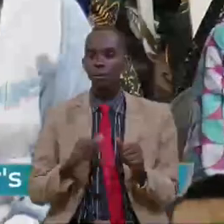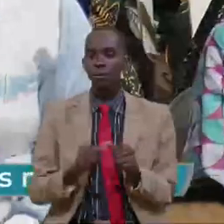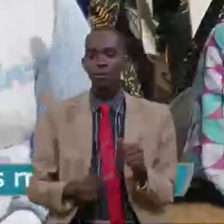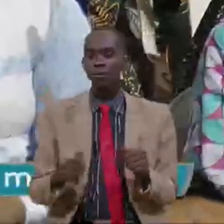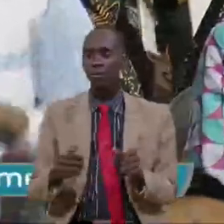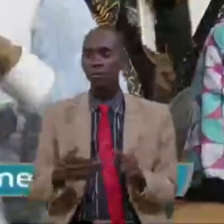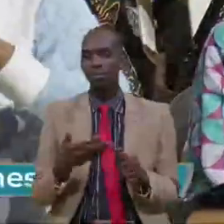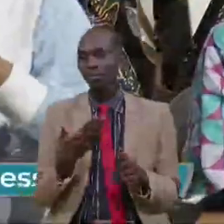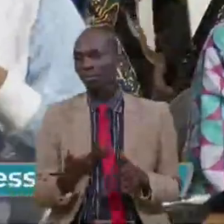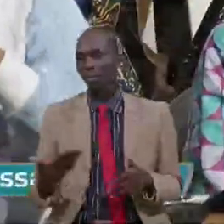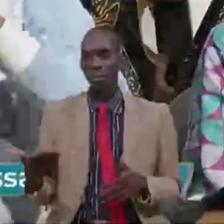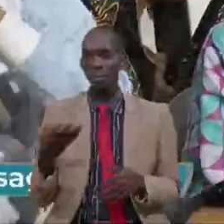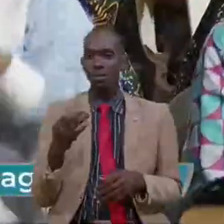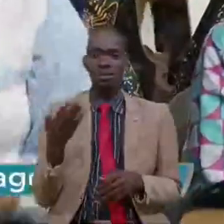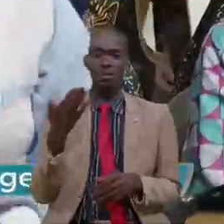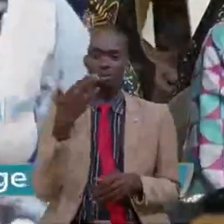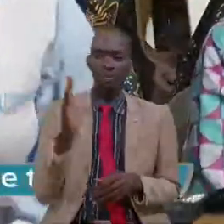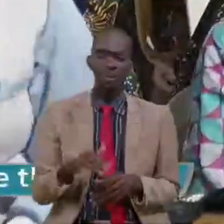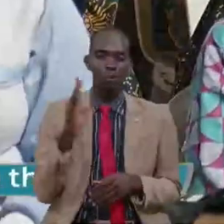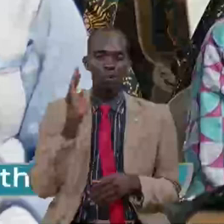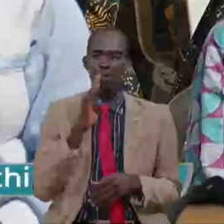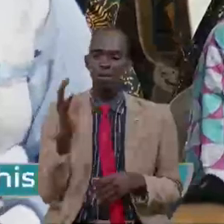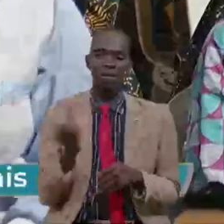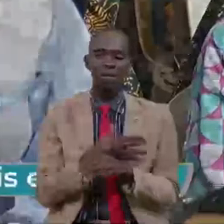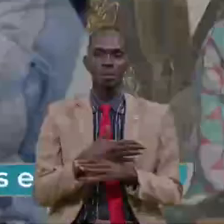Et toute mauvaise chose sera ôtée.